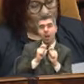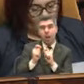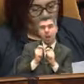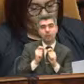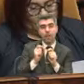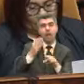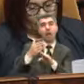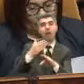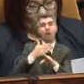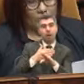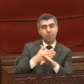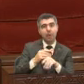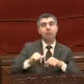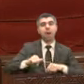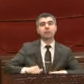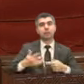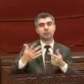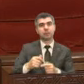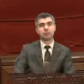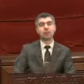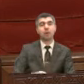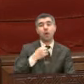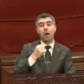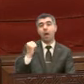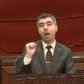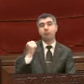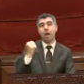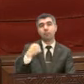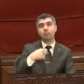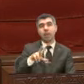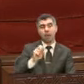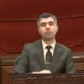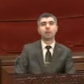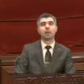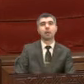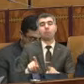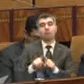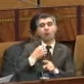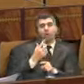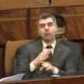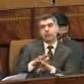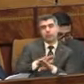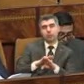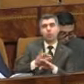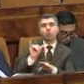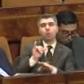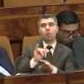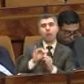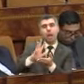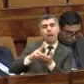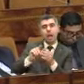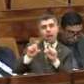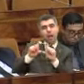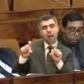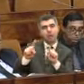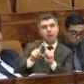مرارا وتكرارا قبل ما تكون وزير، وسنوات هادي، الله يجازيك بخير. احنا بغينا هاد البطاقة، شنو هو الهدف منها؟ هو ان